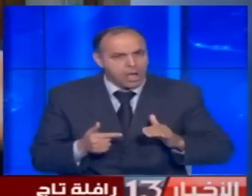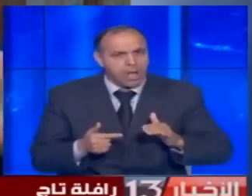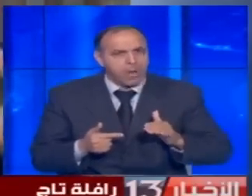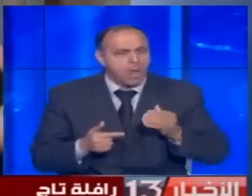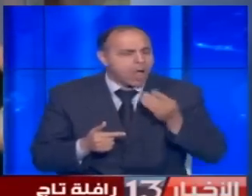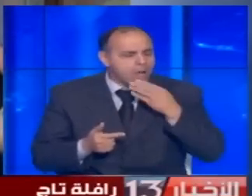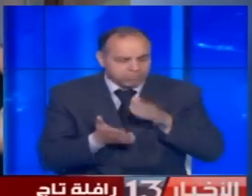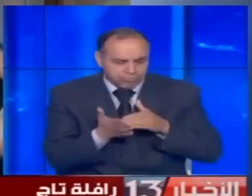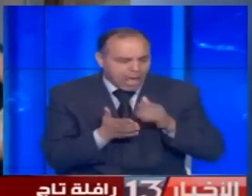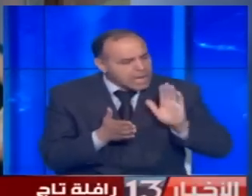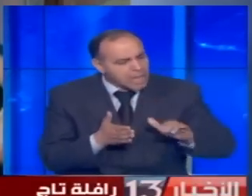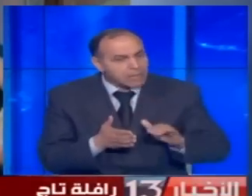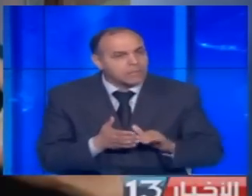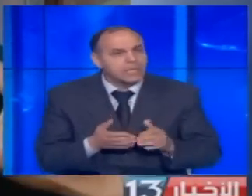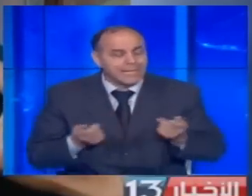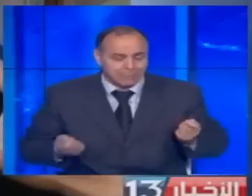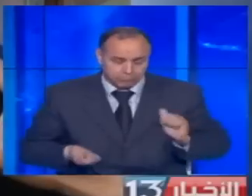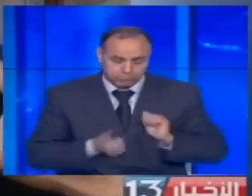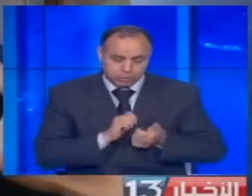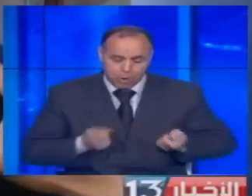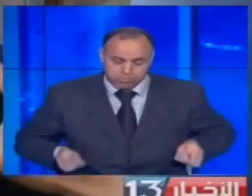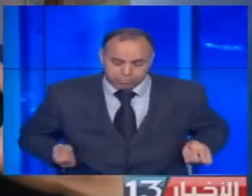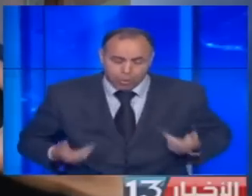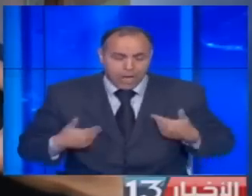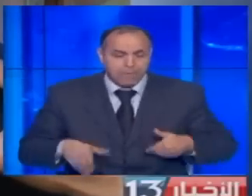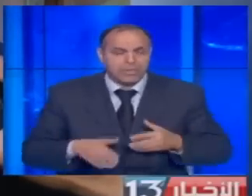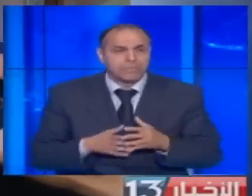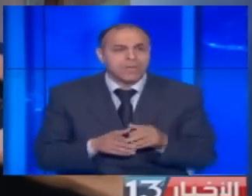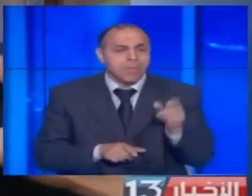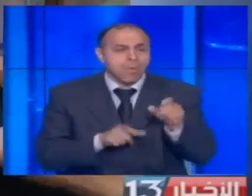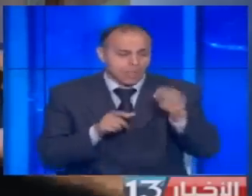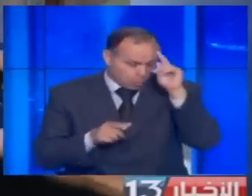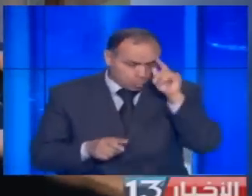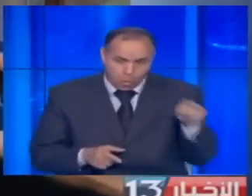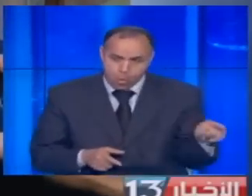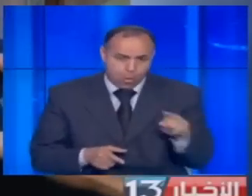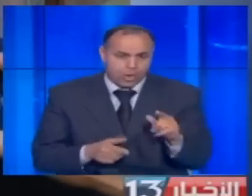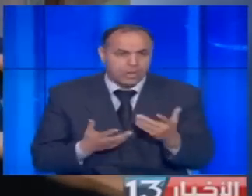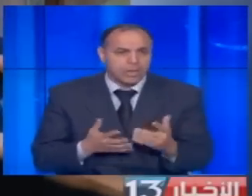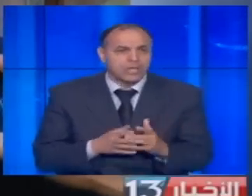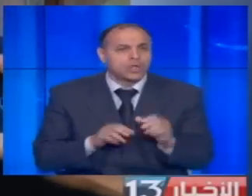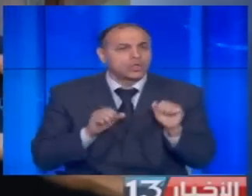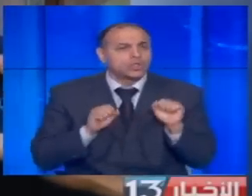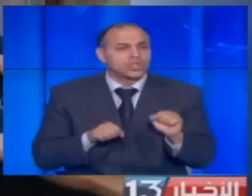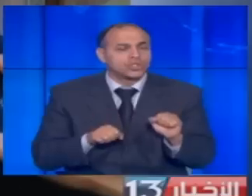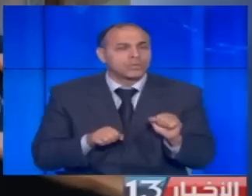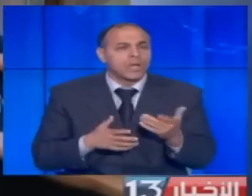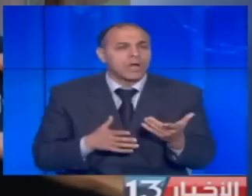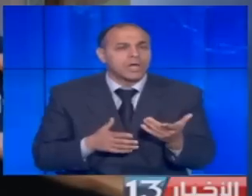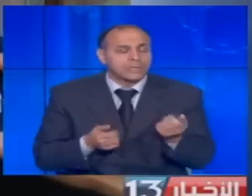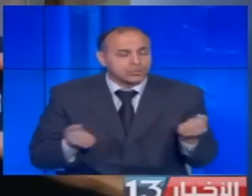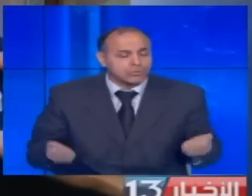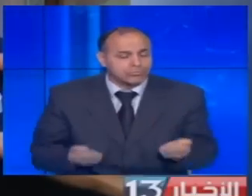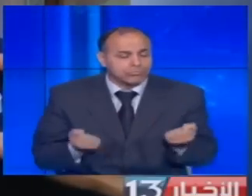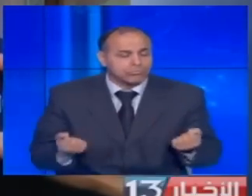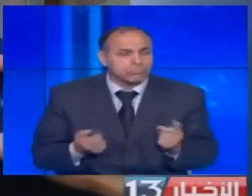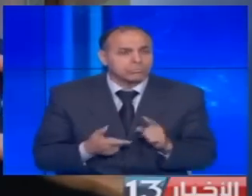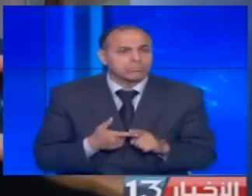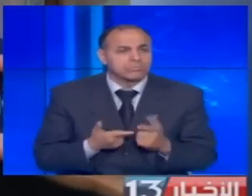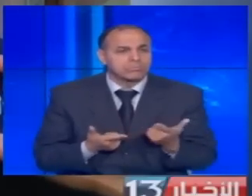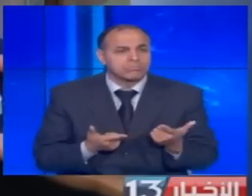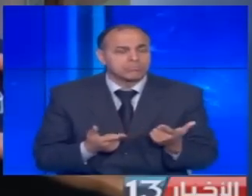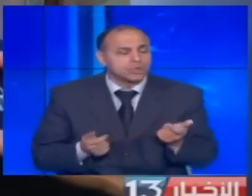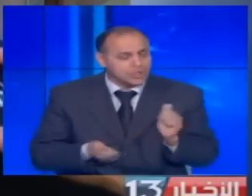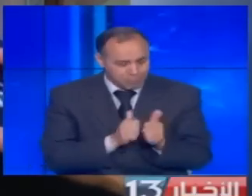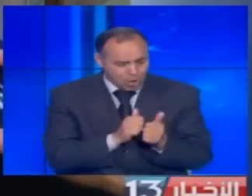النشاط البدني احنا المواطن التونسي يكون من النشاط البدني اللي ما هوش